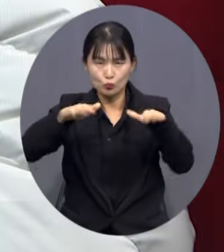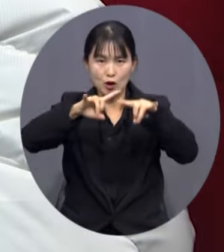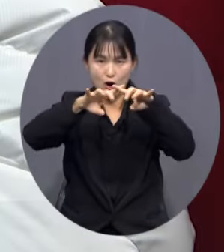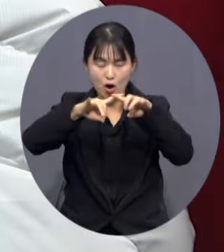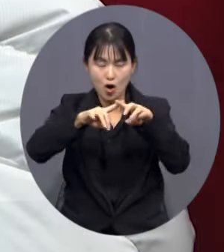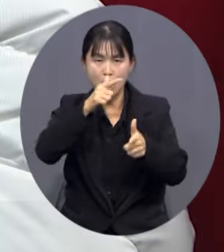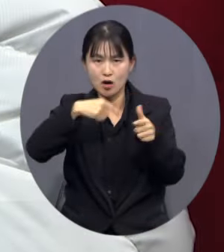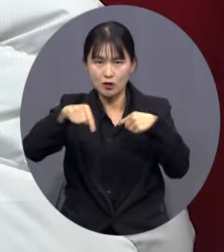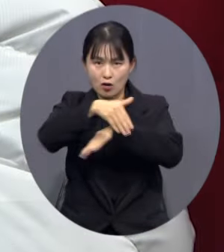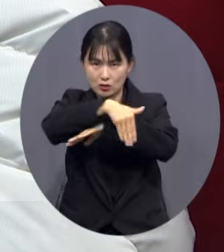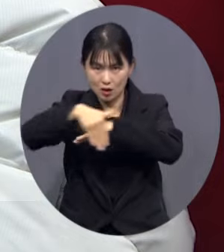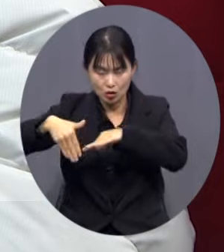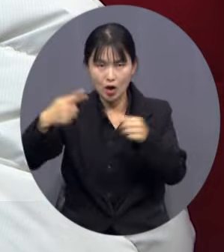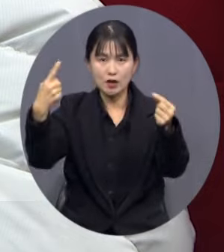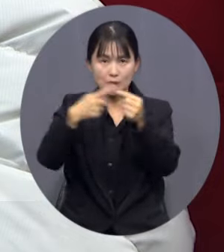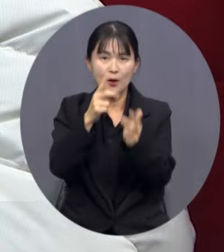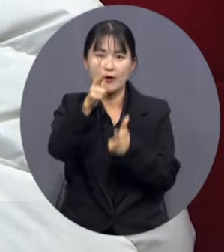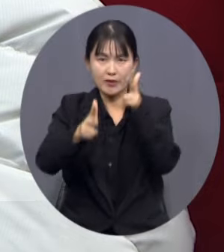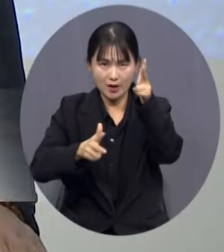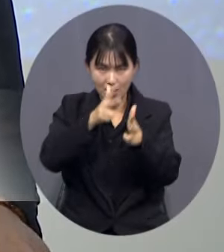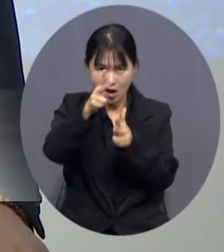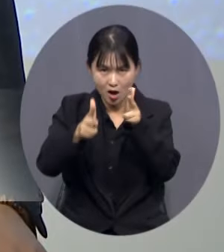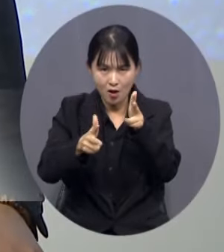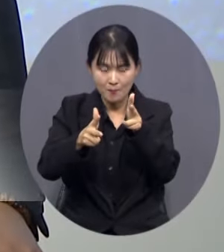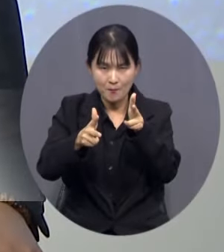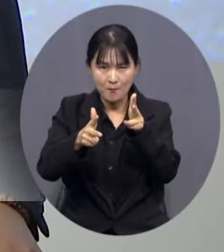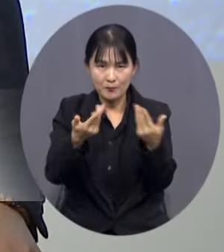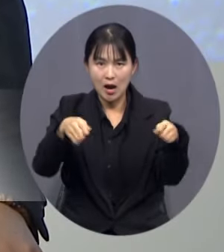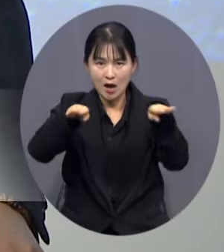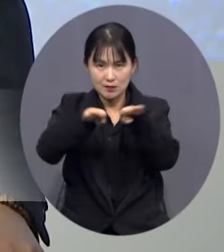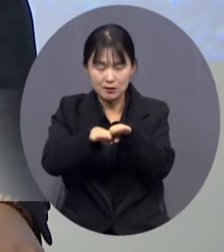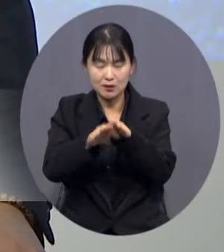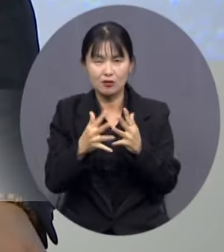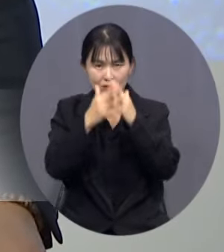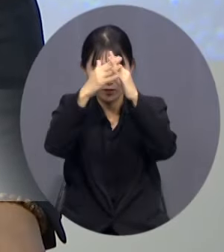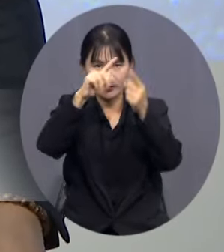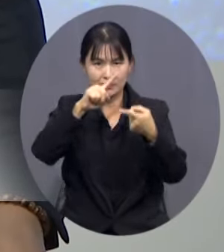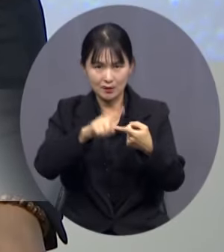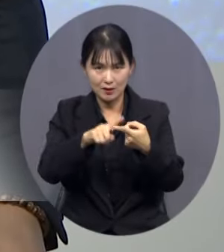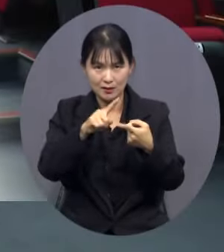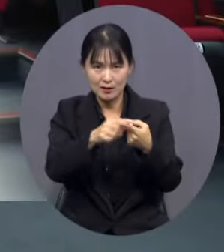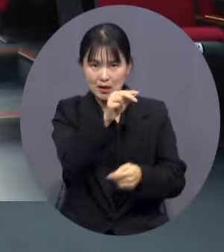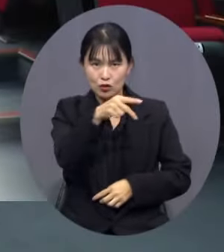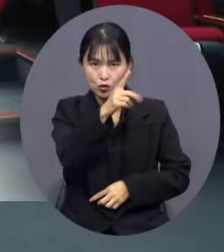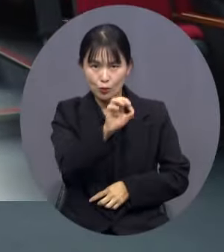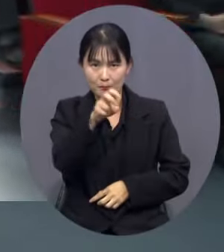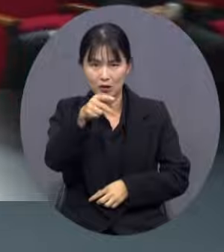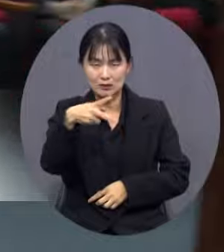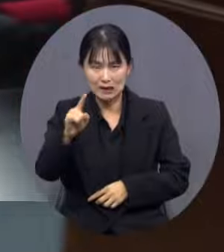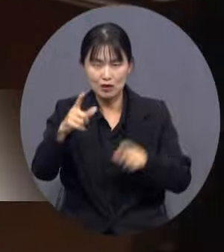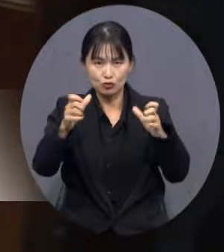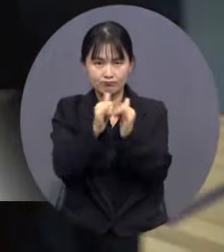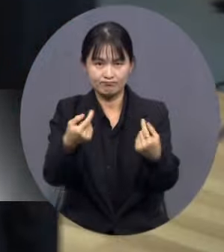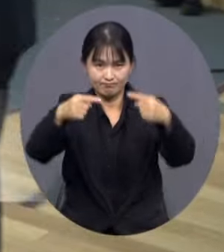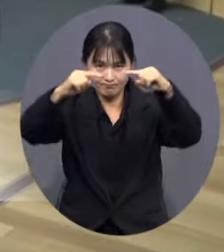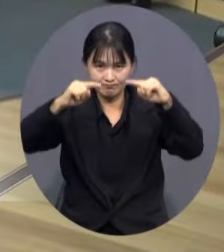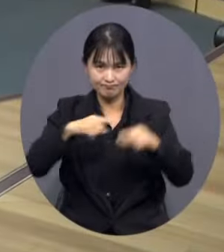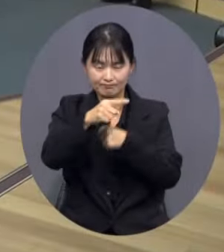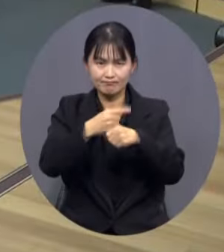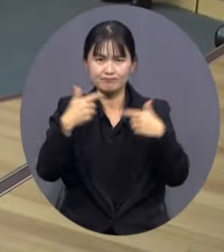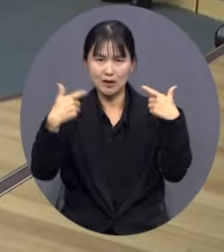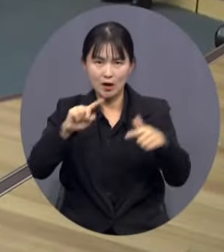따라 추진되는 첫 번째 사업인 한동평대 해상풍력단지 건설에는 한동과 평대리 주민들이 참여하고